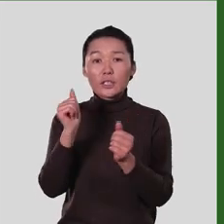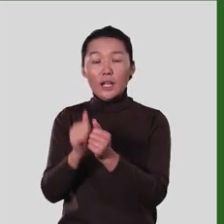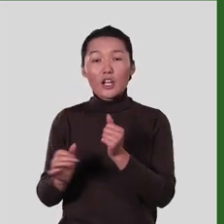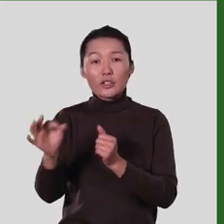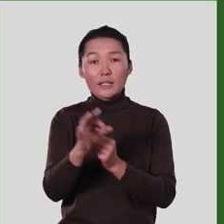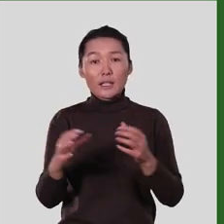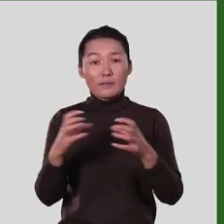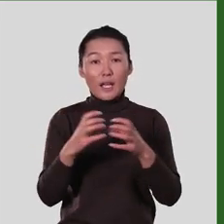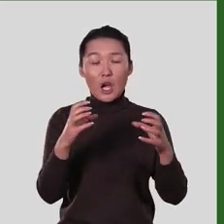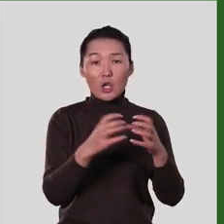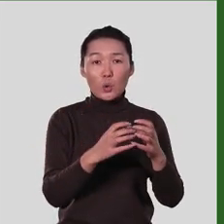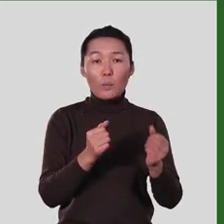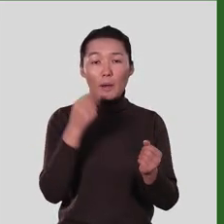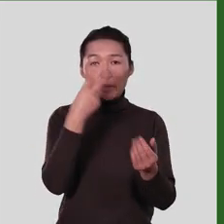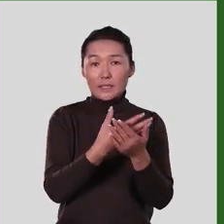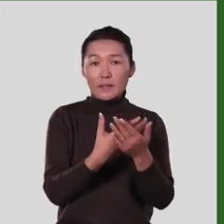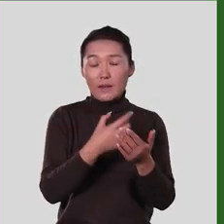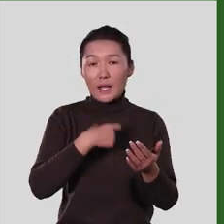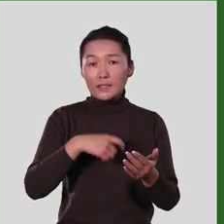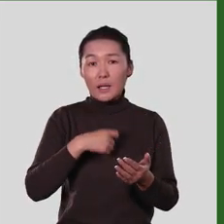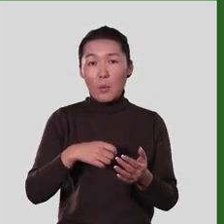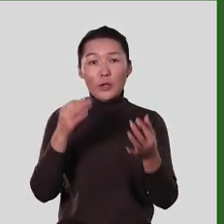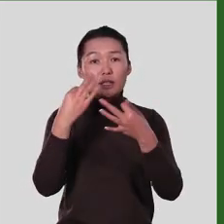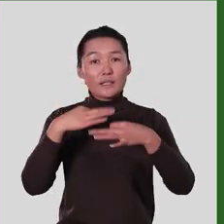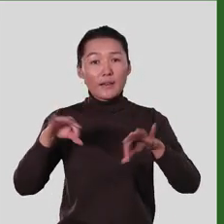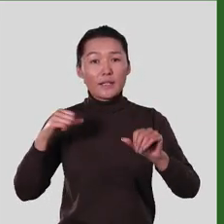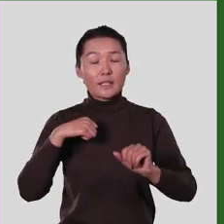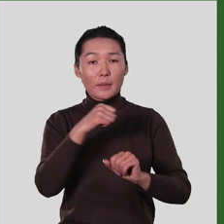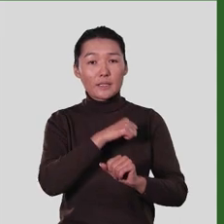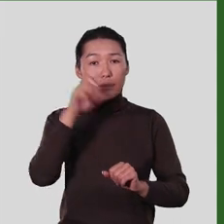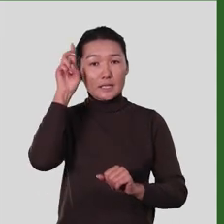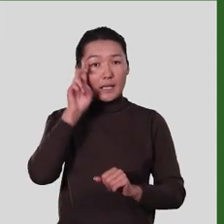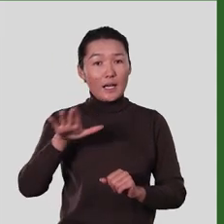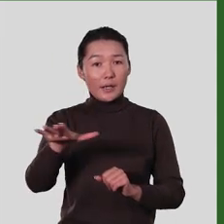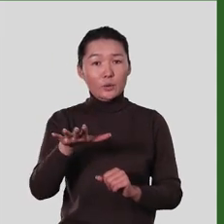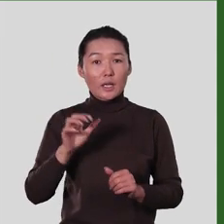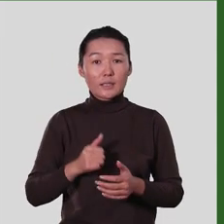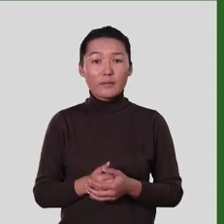группа представляет собой независимое самостоятельное государство.